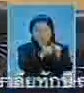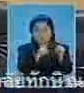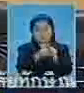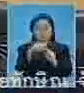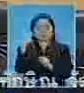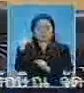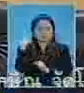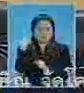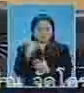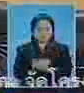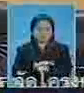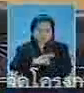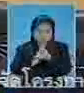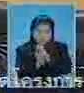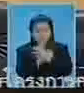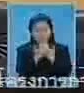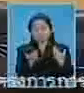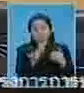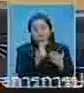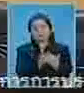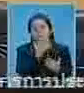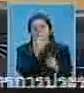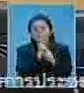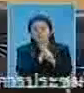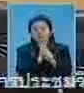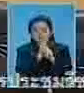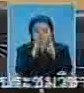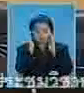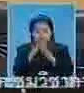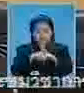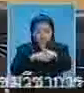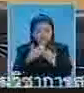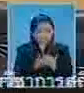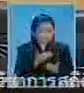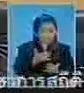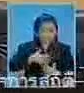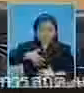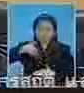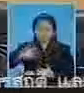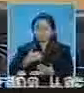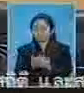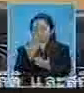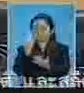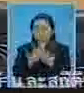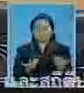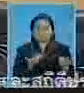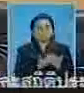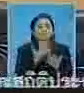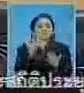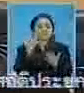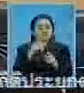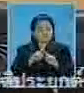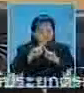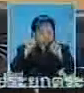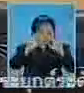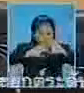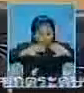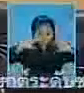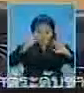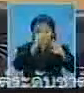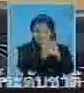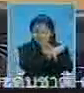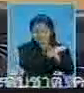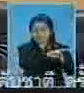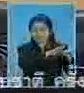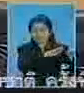การปรับราคาสินค้าสร้างความเดือดร้อนให้กับพี่น้องประชาชนเราเนี่ยเตรียมการไว้แต่แรกครับตอนที่